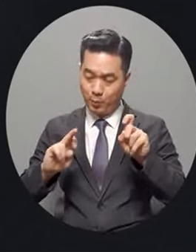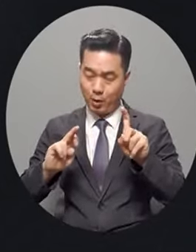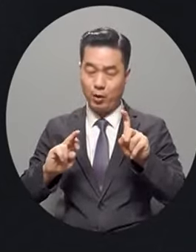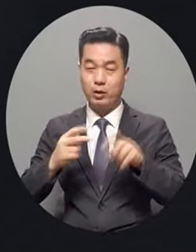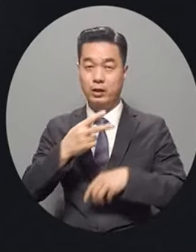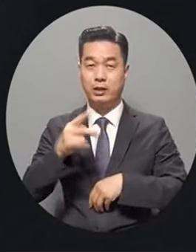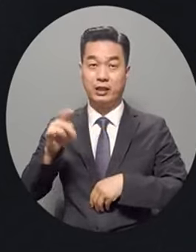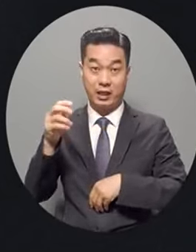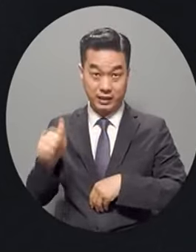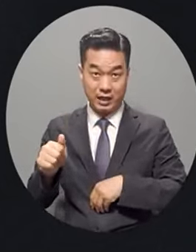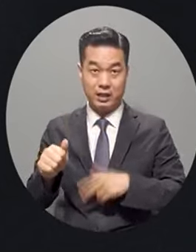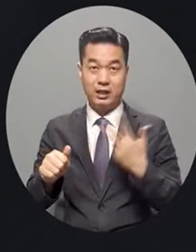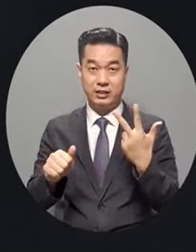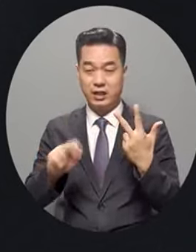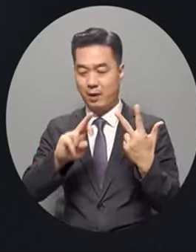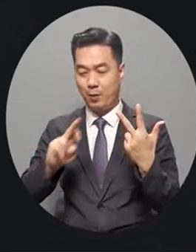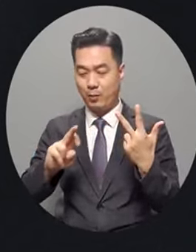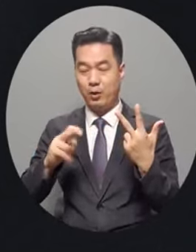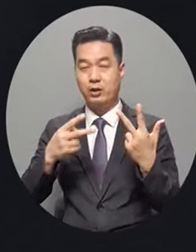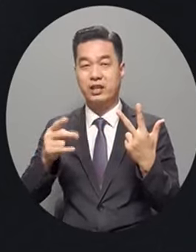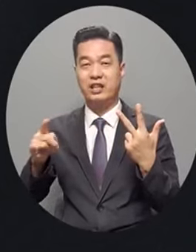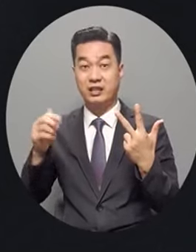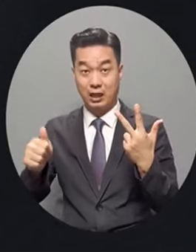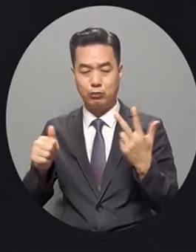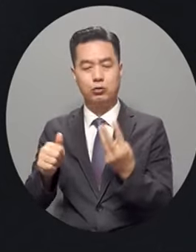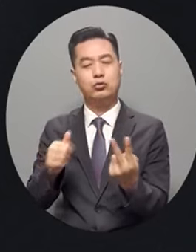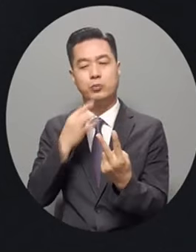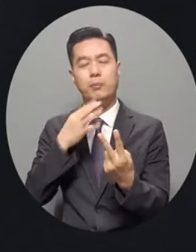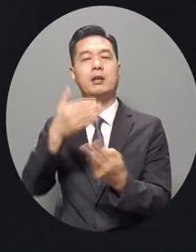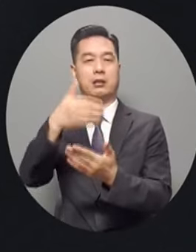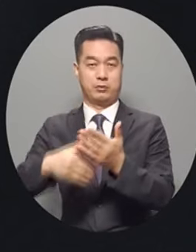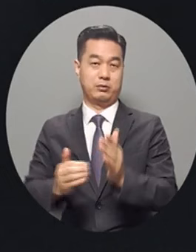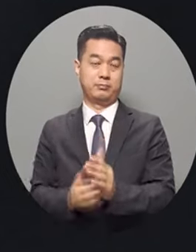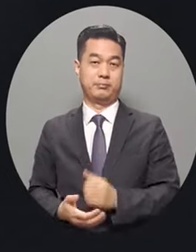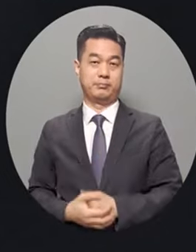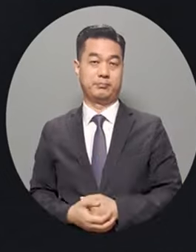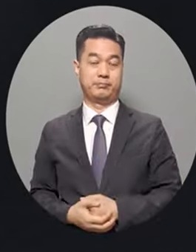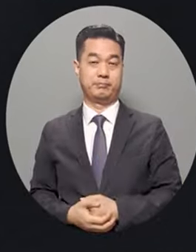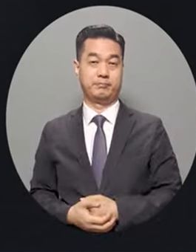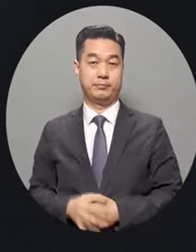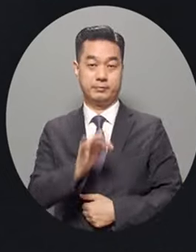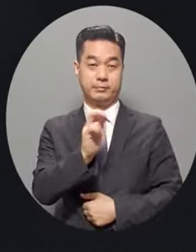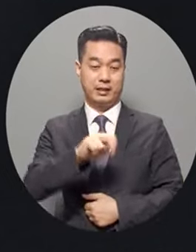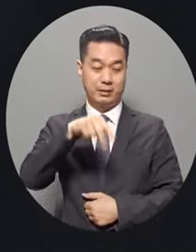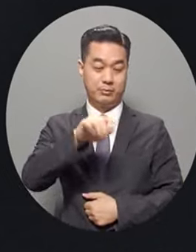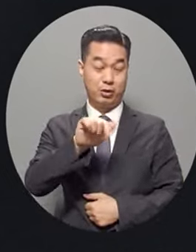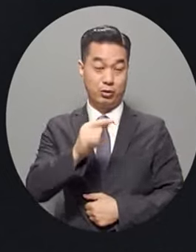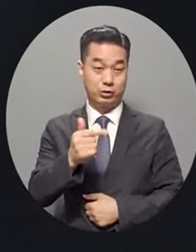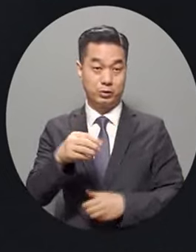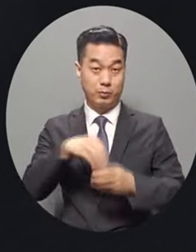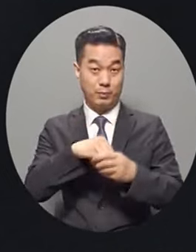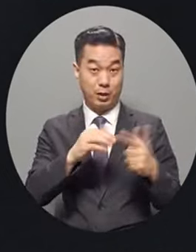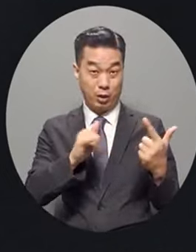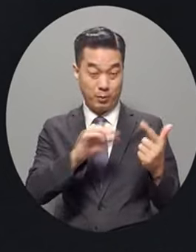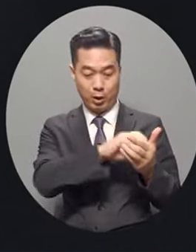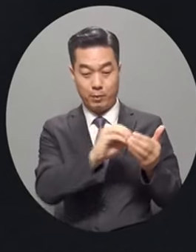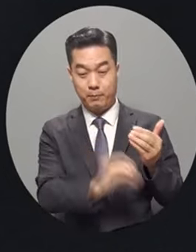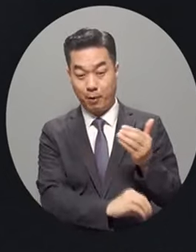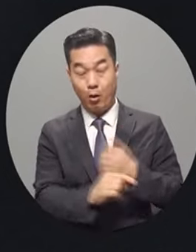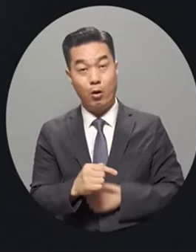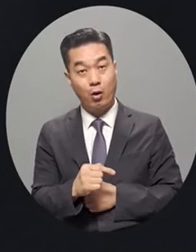대대장 이렇게 대대장급 두 명으로 줄었습니다 임성근 사단장을 포함해 여섯 명이 혐의자